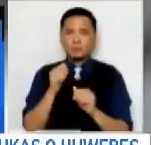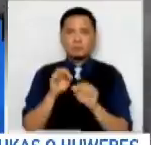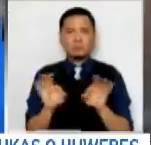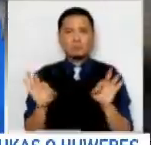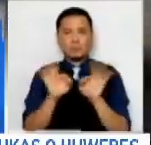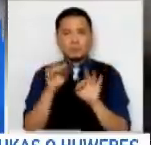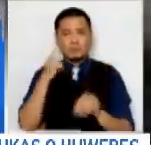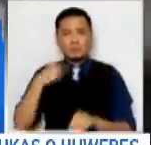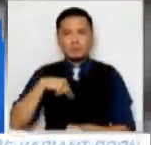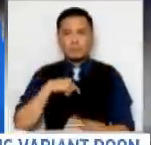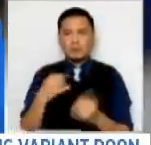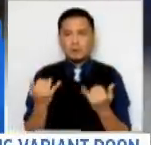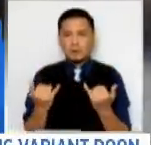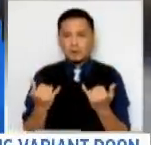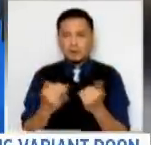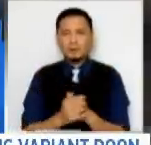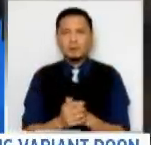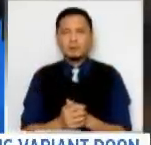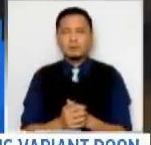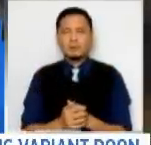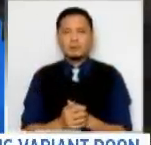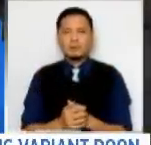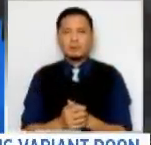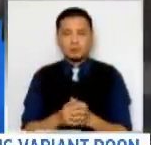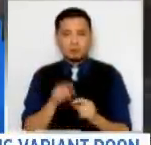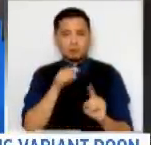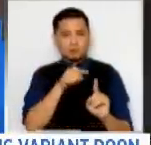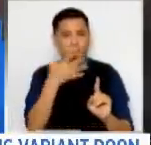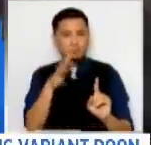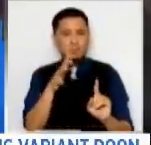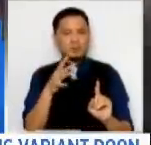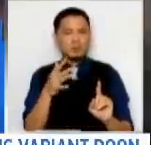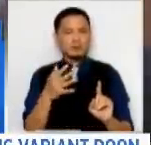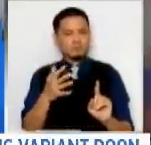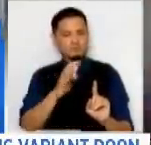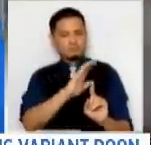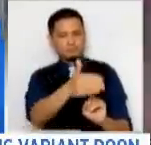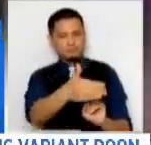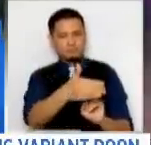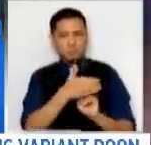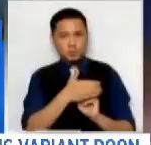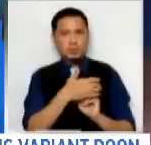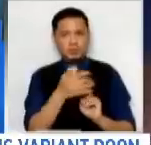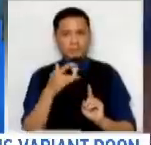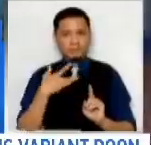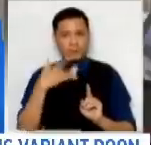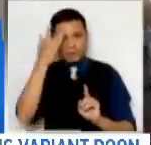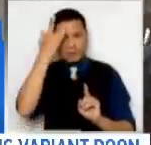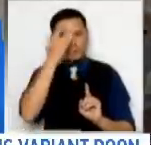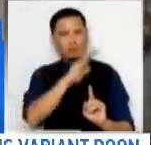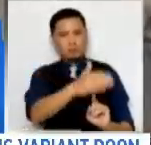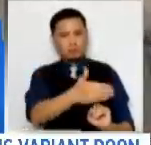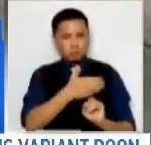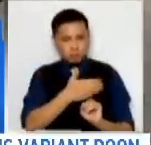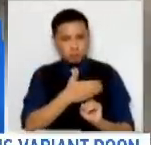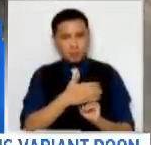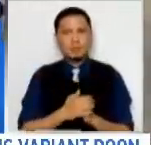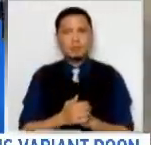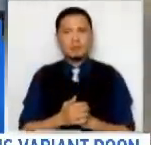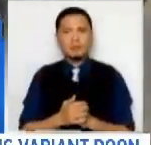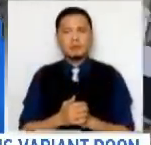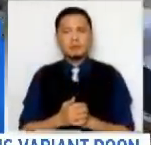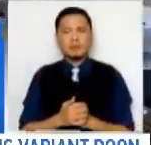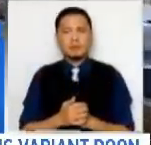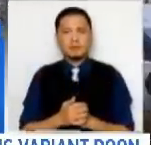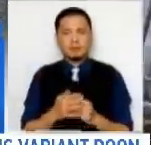the time na na-isolate po natin yung mga individuals na may sakit at dun sa time na ma-isolate natin sila agad.